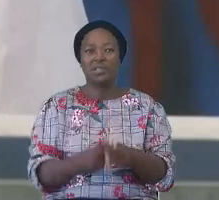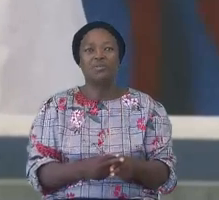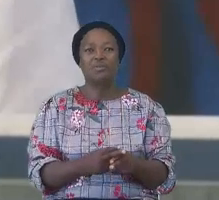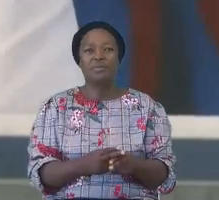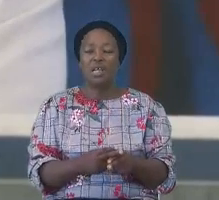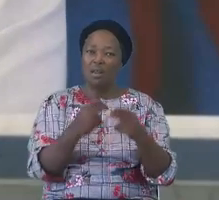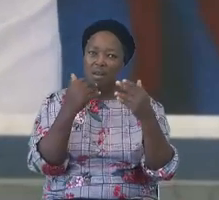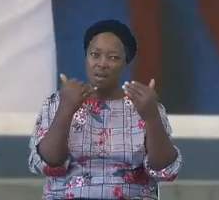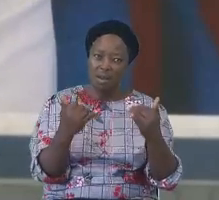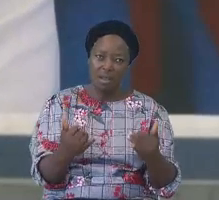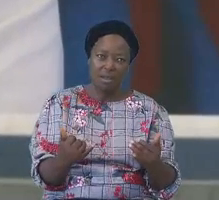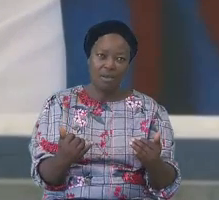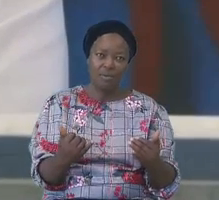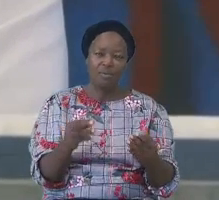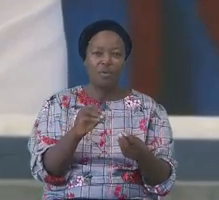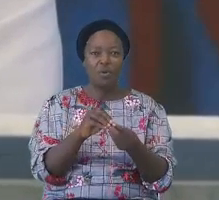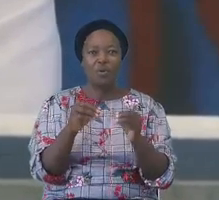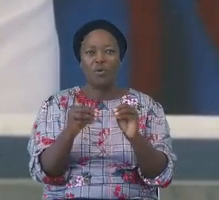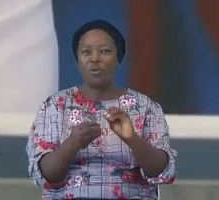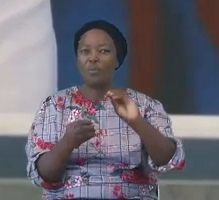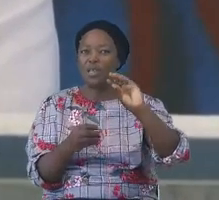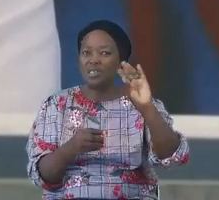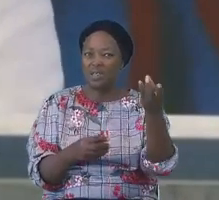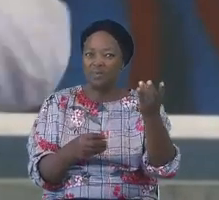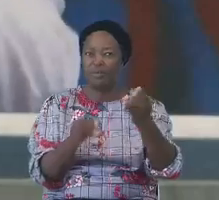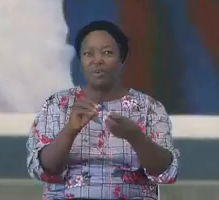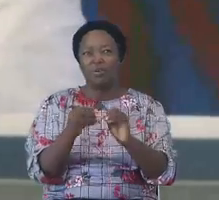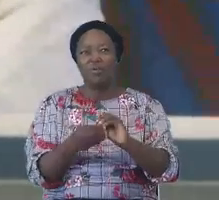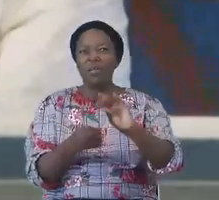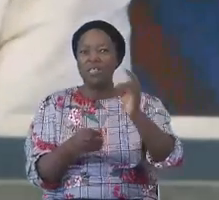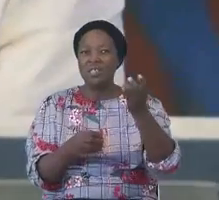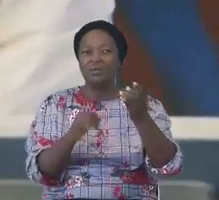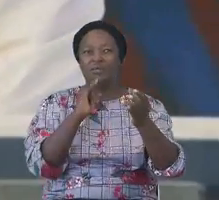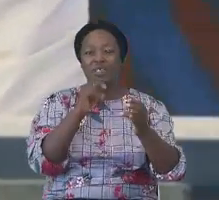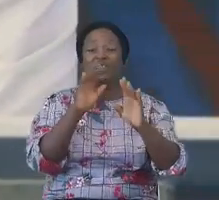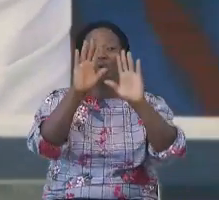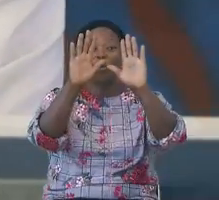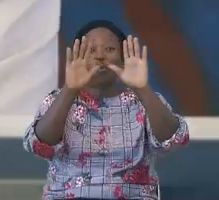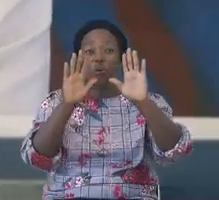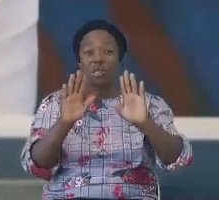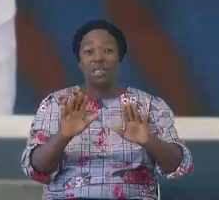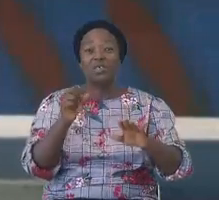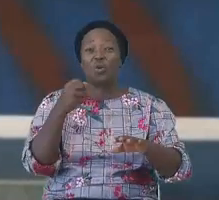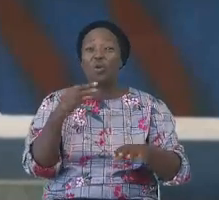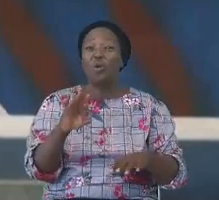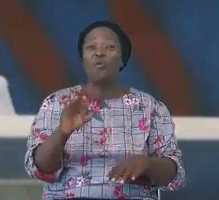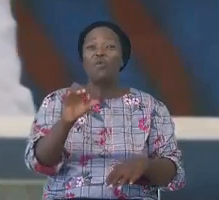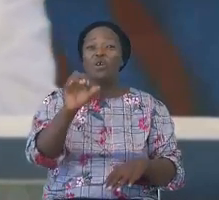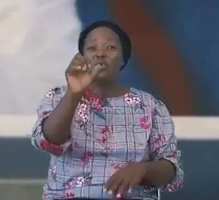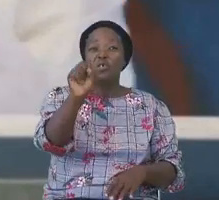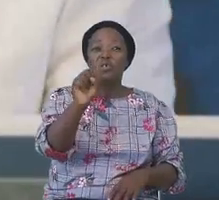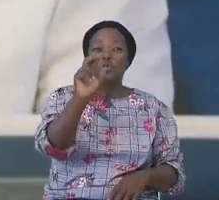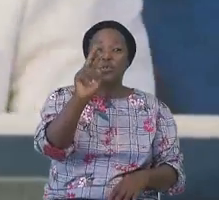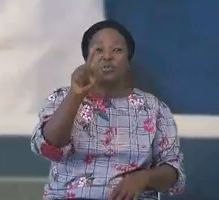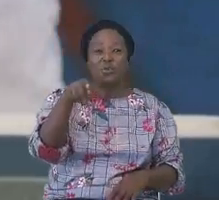ne reviendras pas sous leur lignée au nom de Jésus. Maintenant, septième